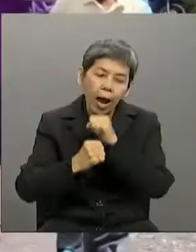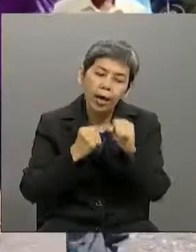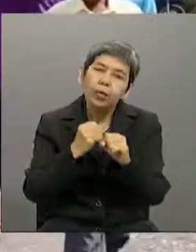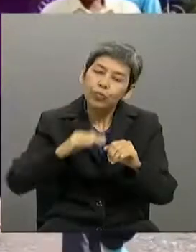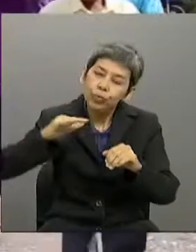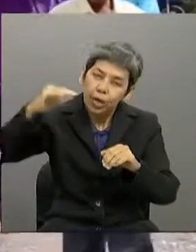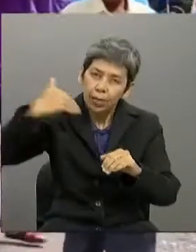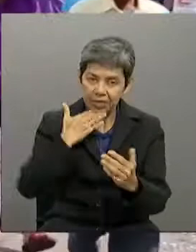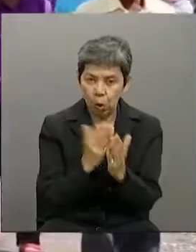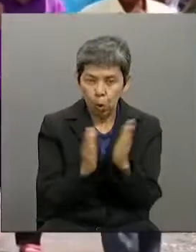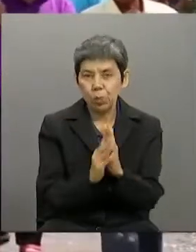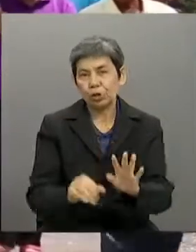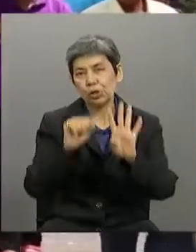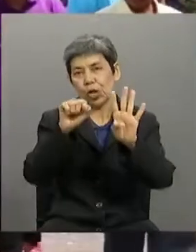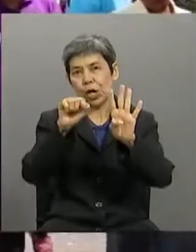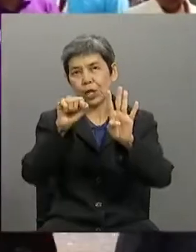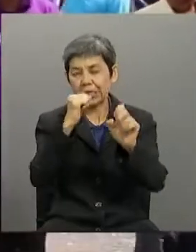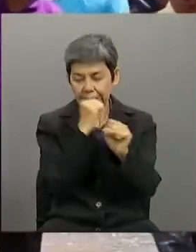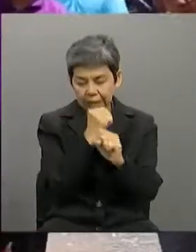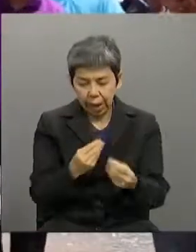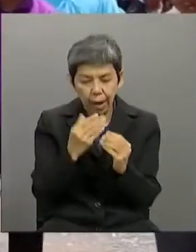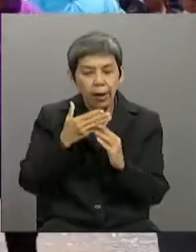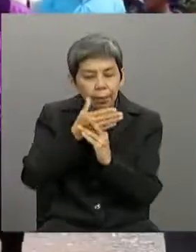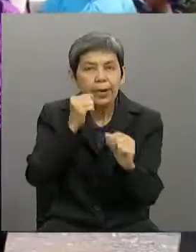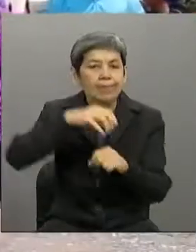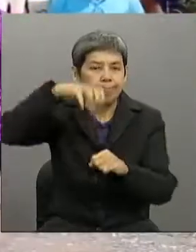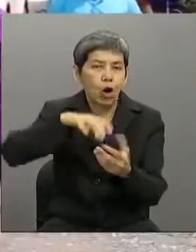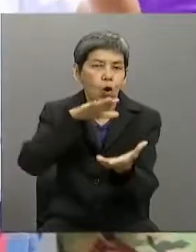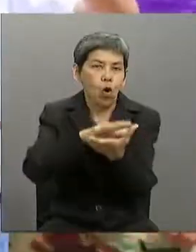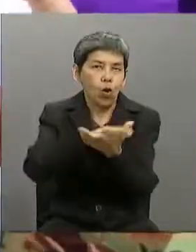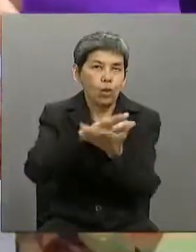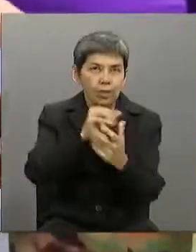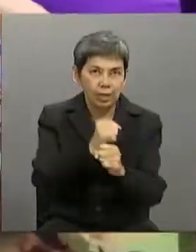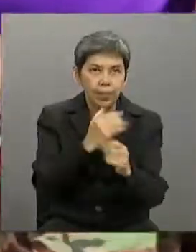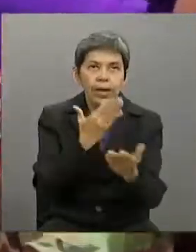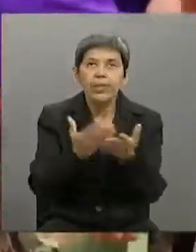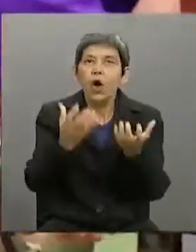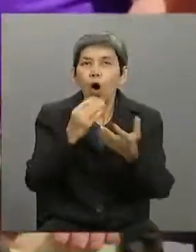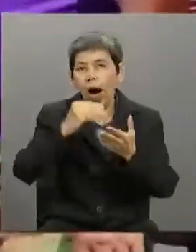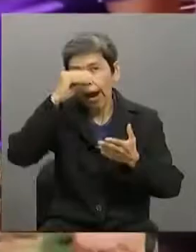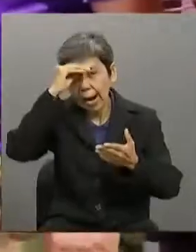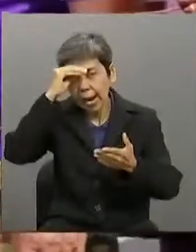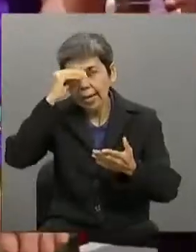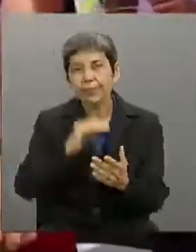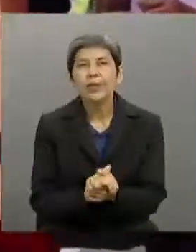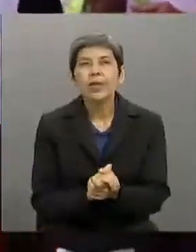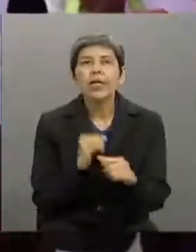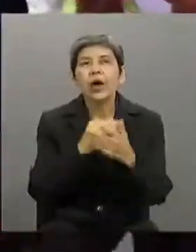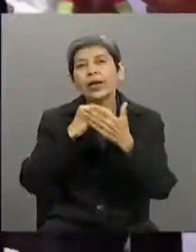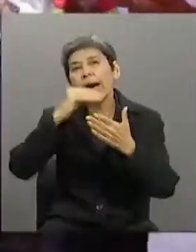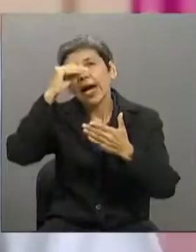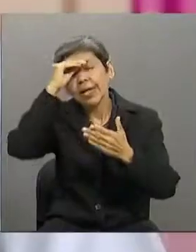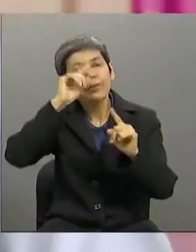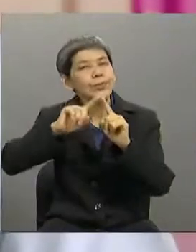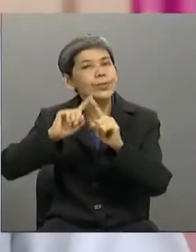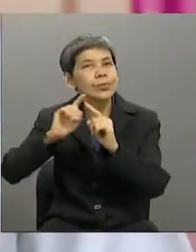วมกว่า 400,000 บาทเพื่อเป็นการต่อยอดสมทบทุนสร้างอาคารเรียนและจัดซื้ออุปกรณ์การเรียนการสอนให้กับนักเรียนในรุ่นต่อ